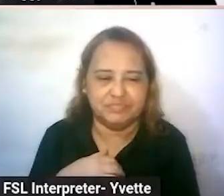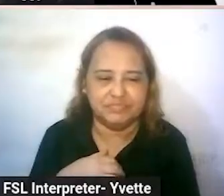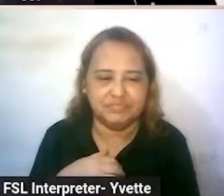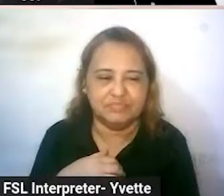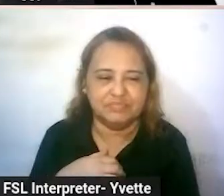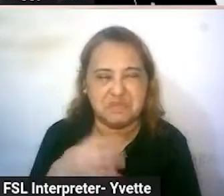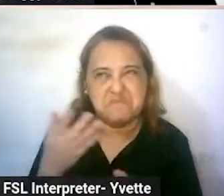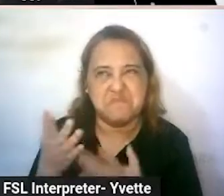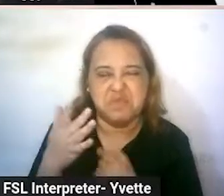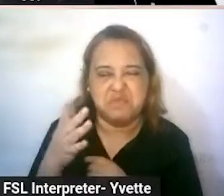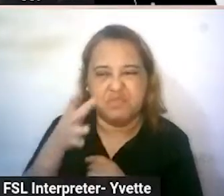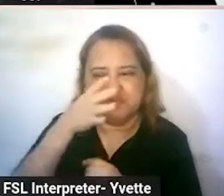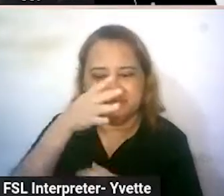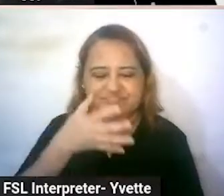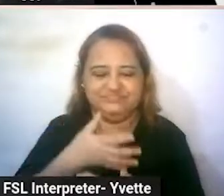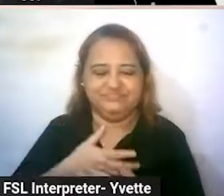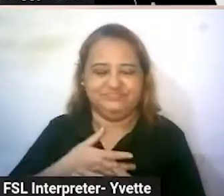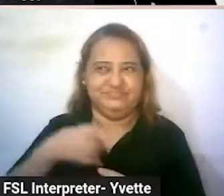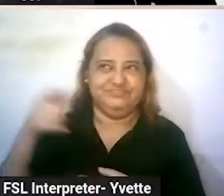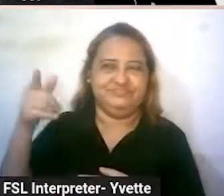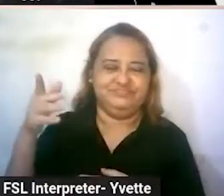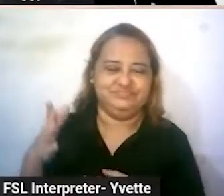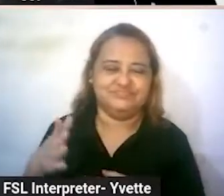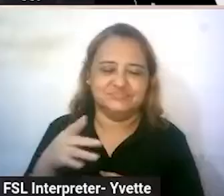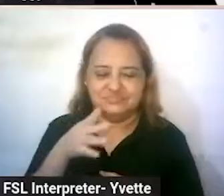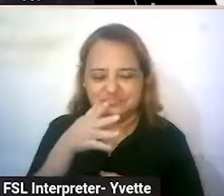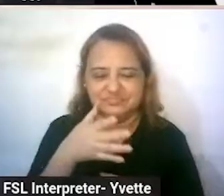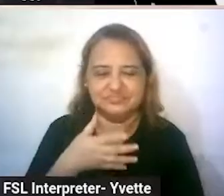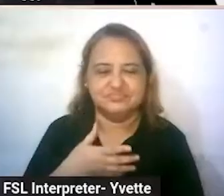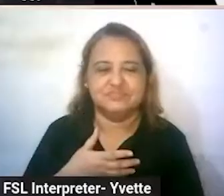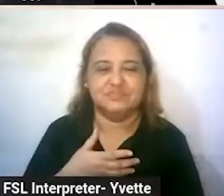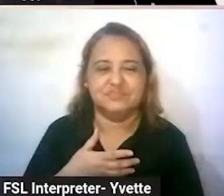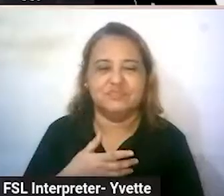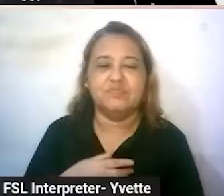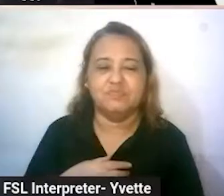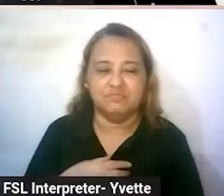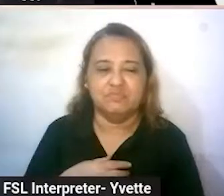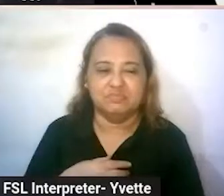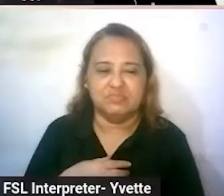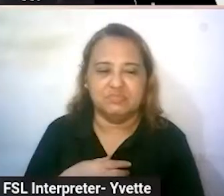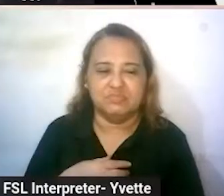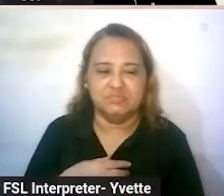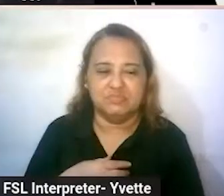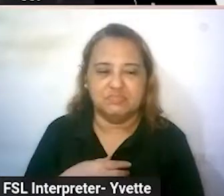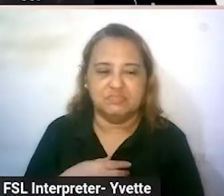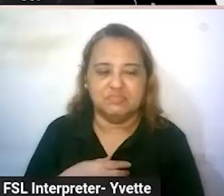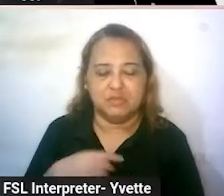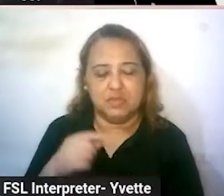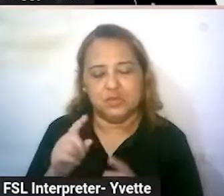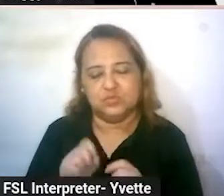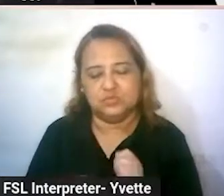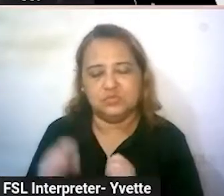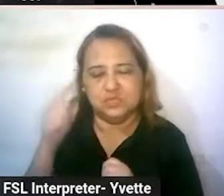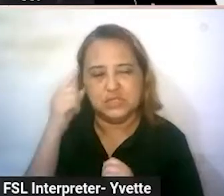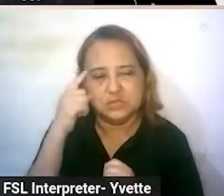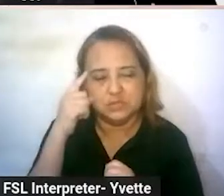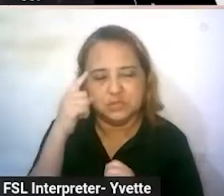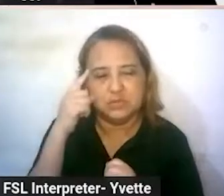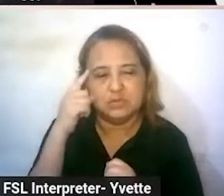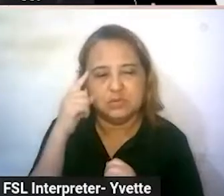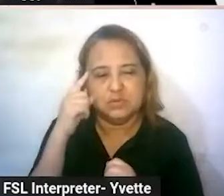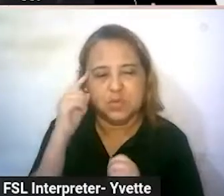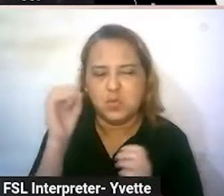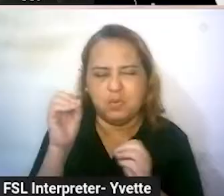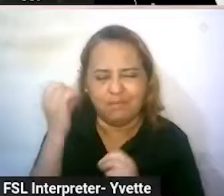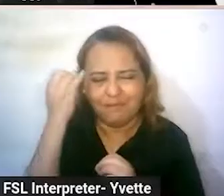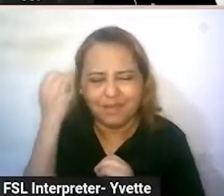sa mga dasal ko. Pero in a snap na kwento kasi, naisip ko lang, I have no idea. Ako